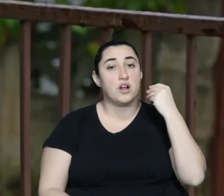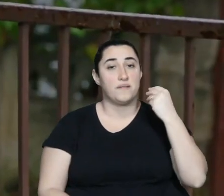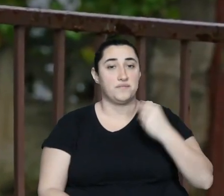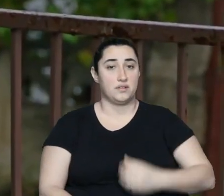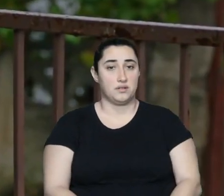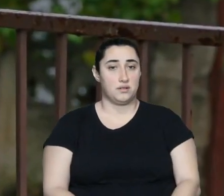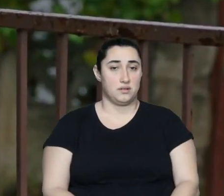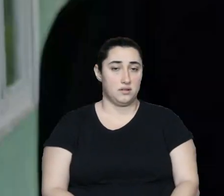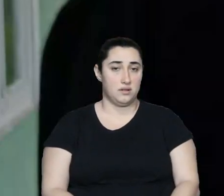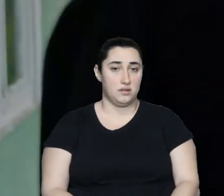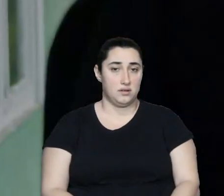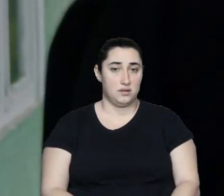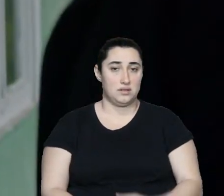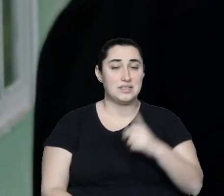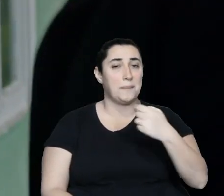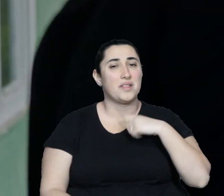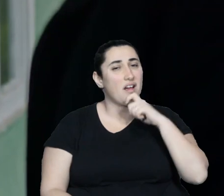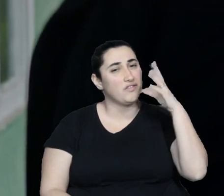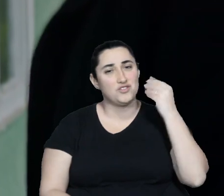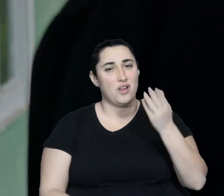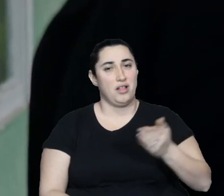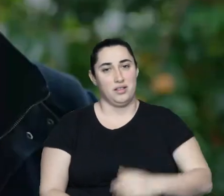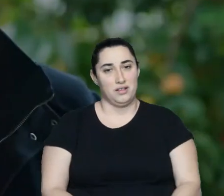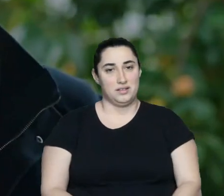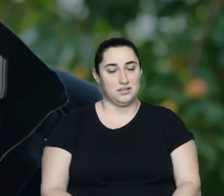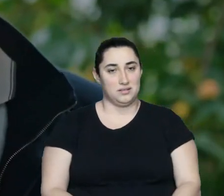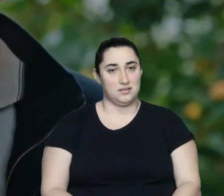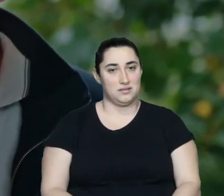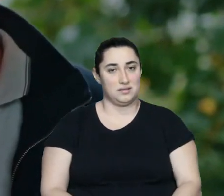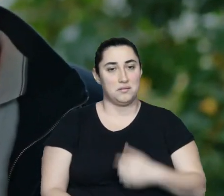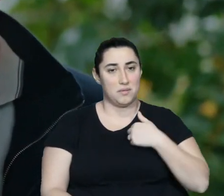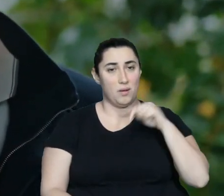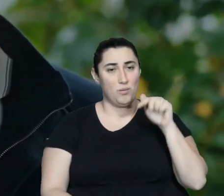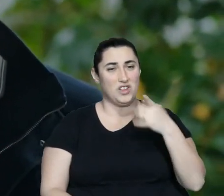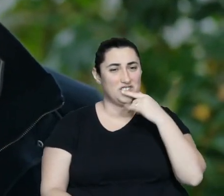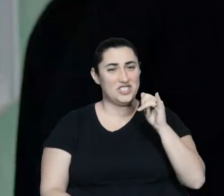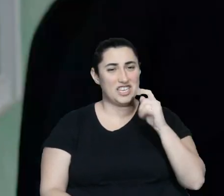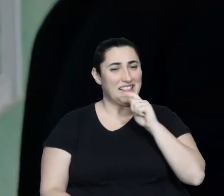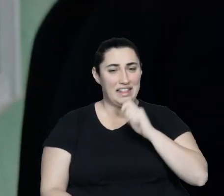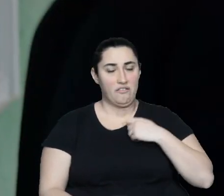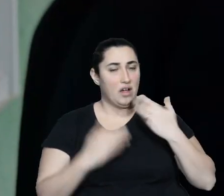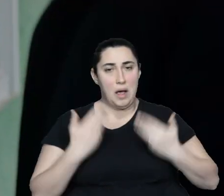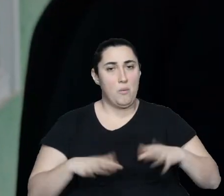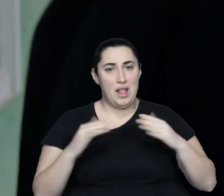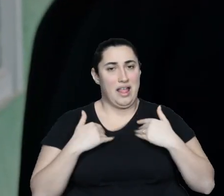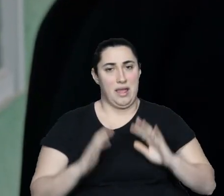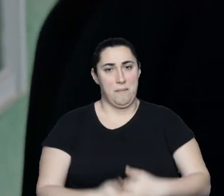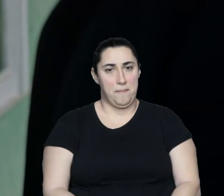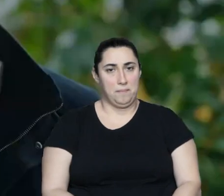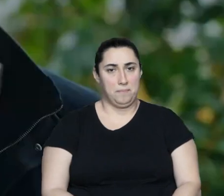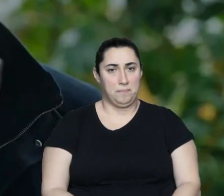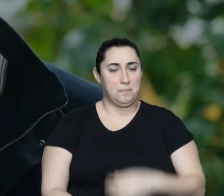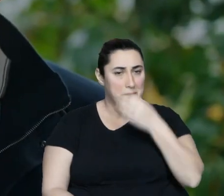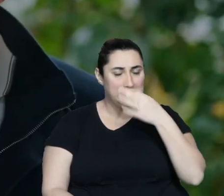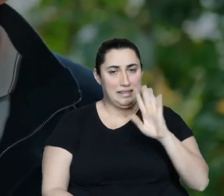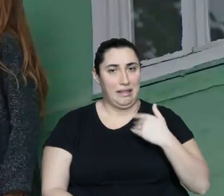Nazmiye izliyor. Asıl sen beni yanlış anlamışsın İbrahim. Ben bu kadar çirkin bir teklifi kabul edebilecek kadar basit bir insan